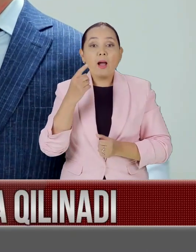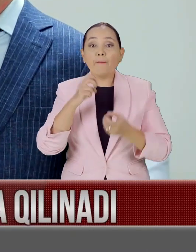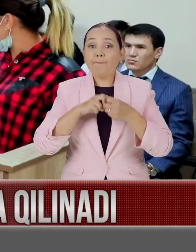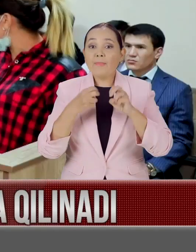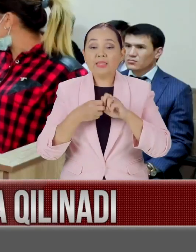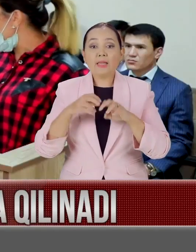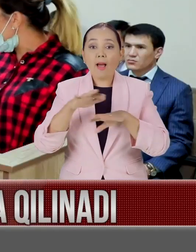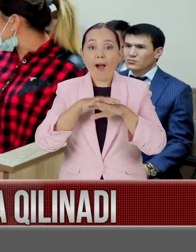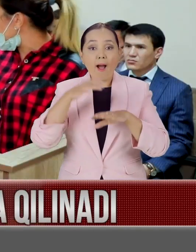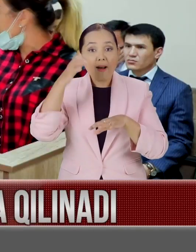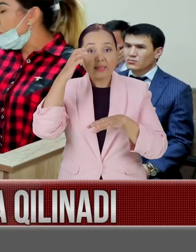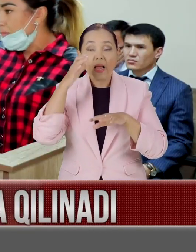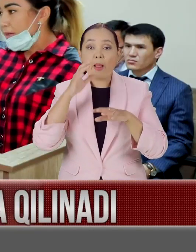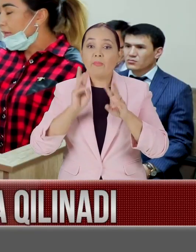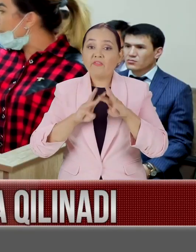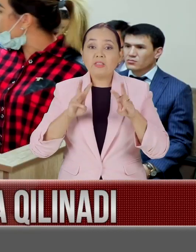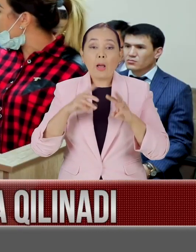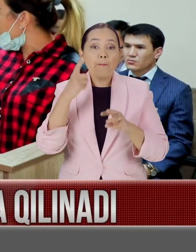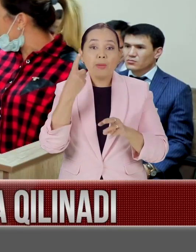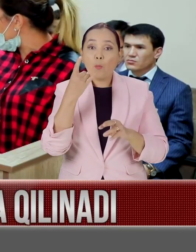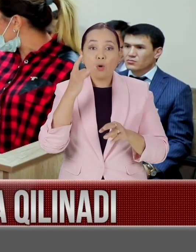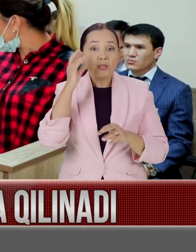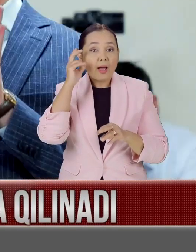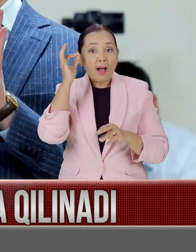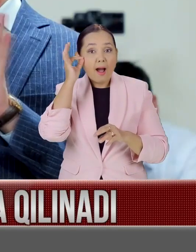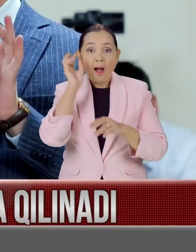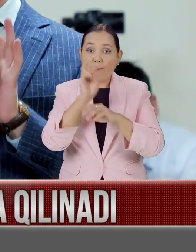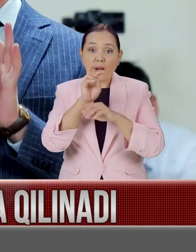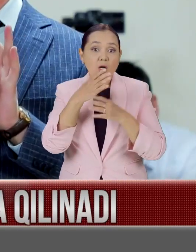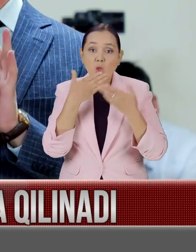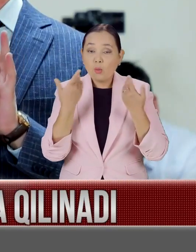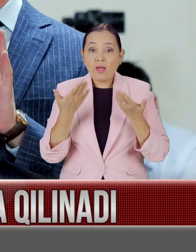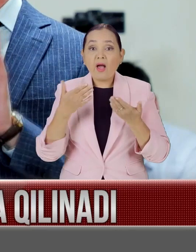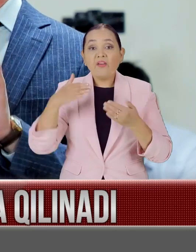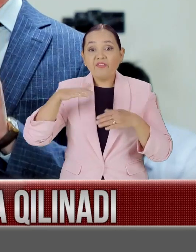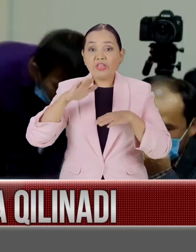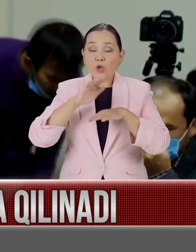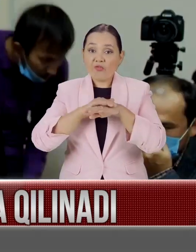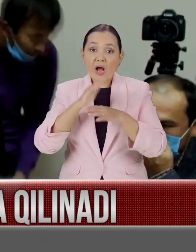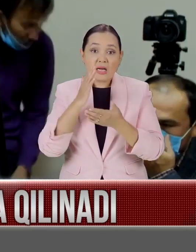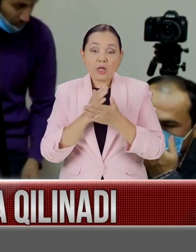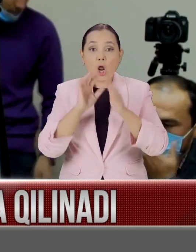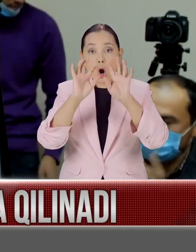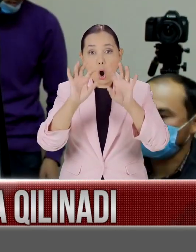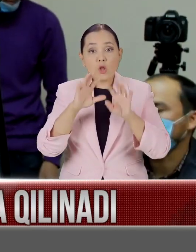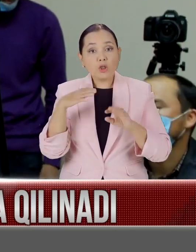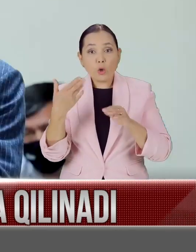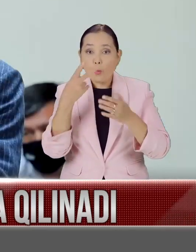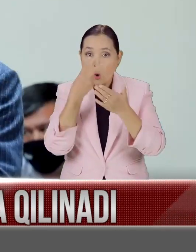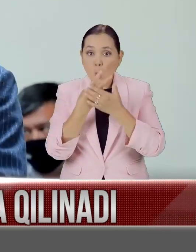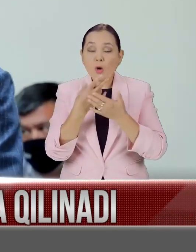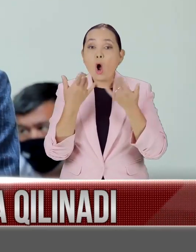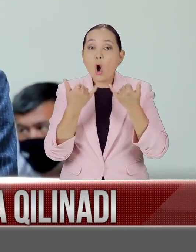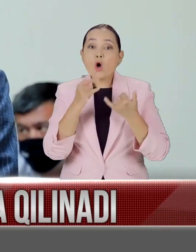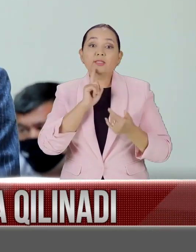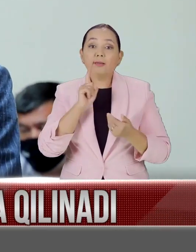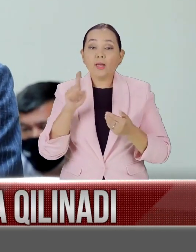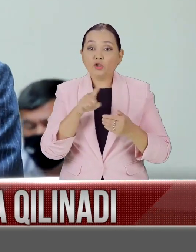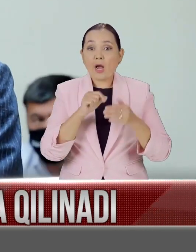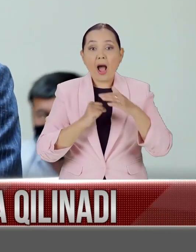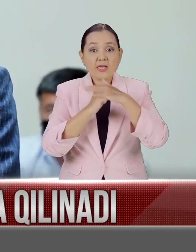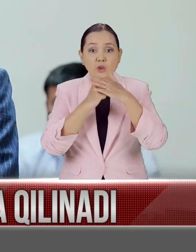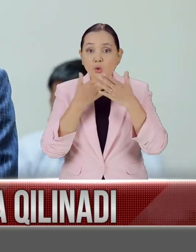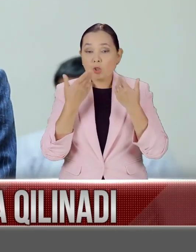Sadoqat masalasi. Xalq ta'lim vazirligi biror marta xabar olgani yo'q. Audio va video faktlar bor. Qonuniy tarafini ko'raverasiz. Men hozirgacha birorta